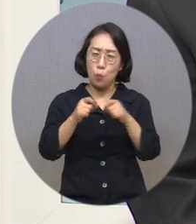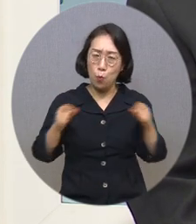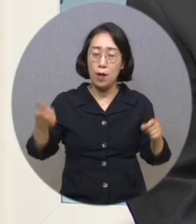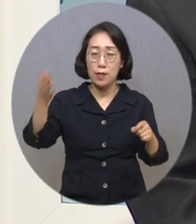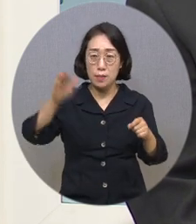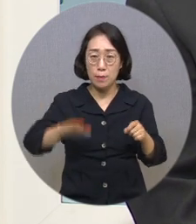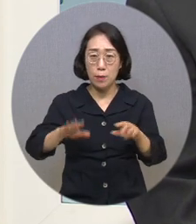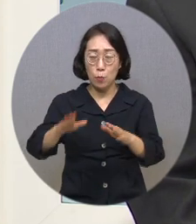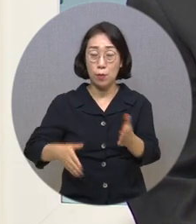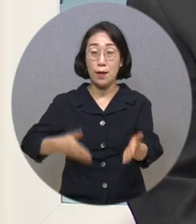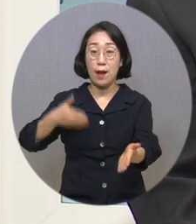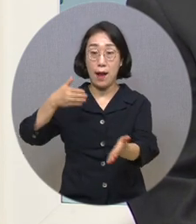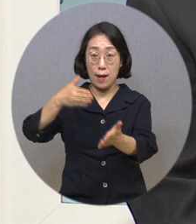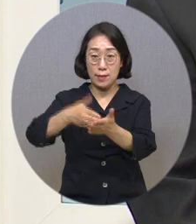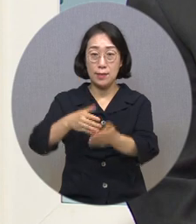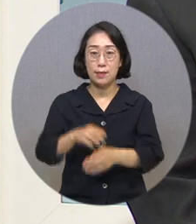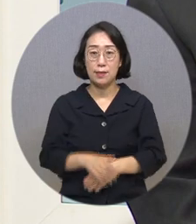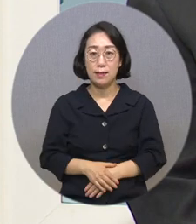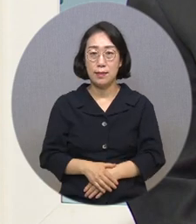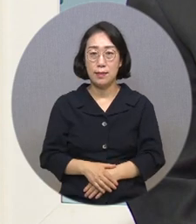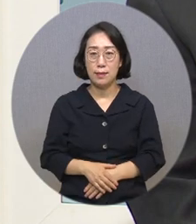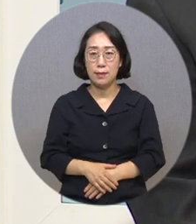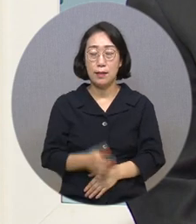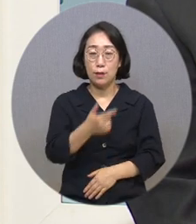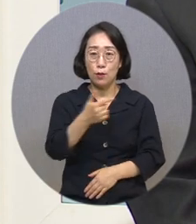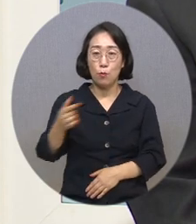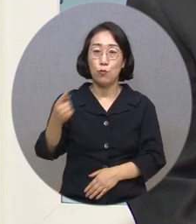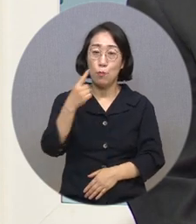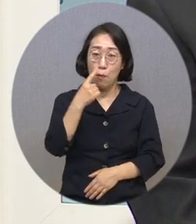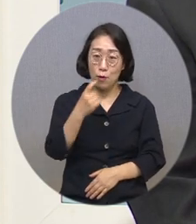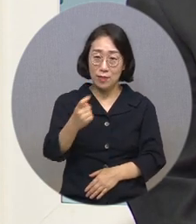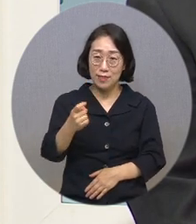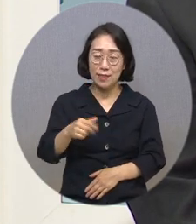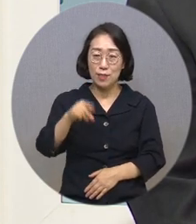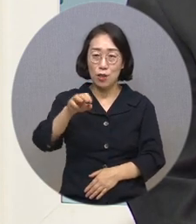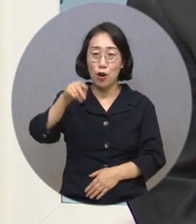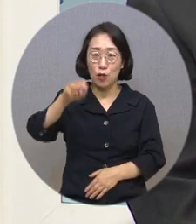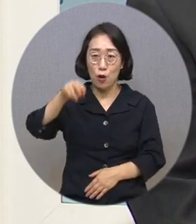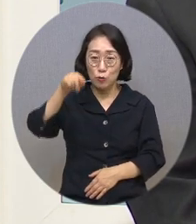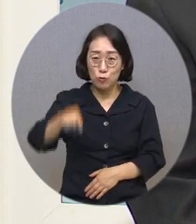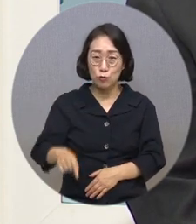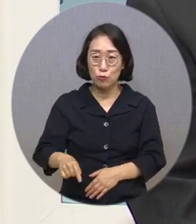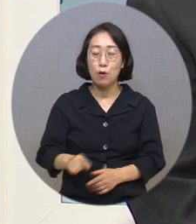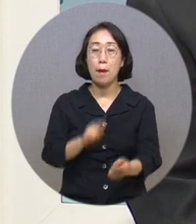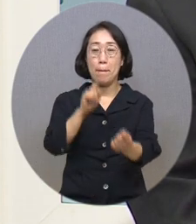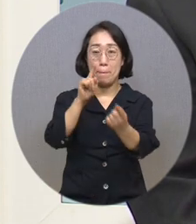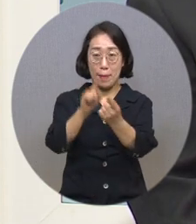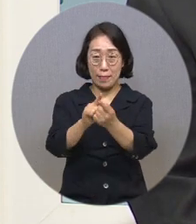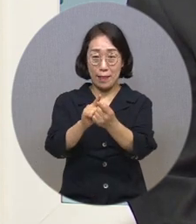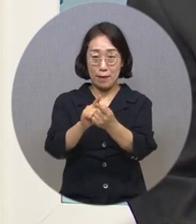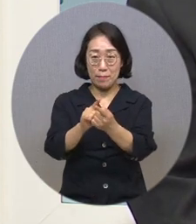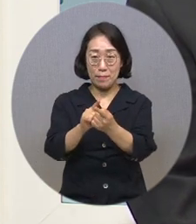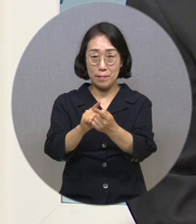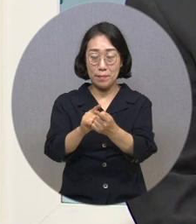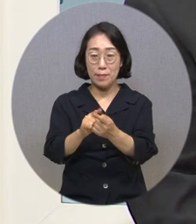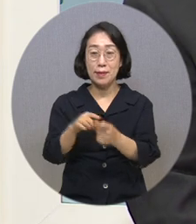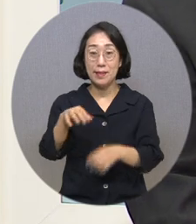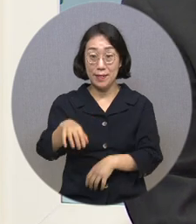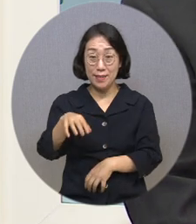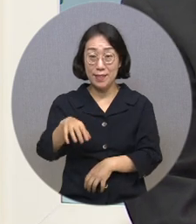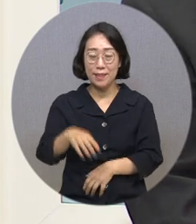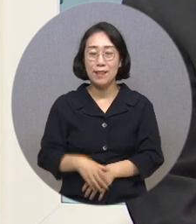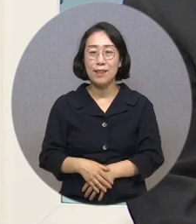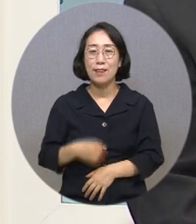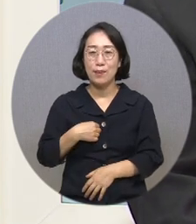오늘에 이르기에 우리 이렇게 너무나 멋진 정경수의 만남의 프로그램에 여러분과 이렇게 함께 할 수